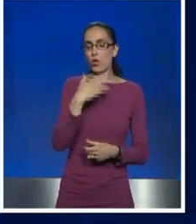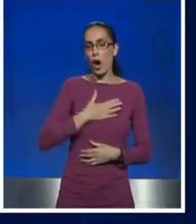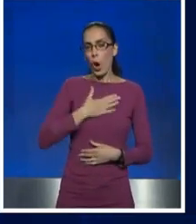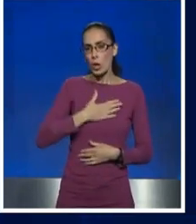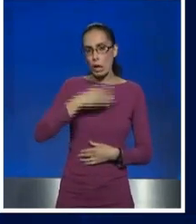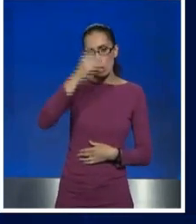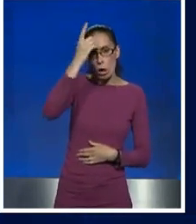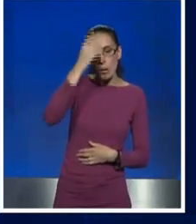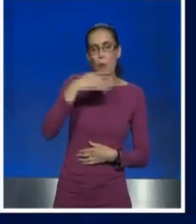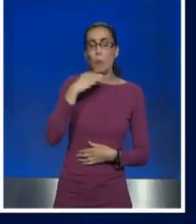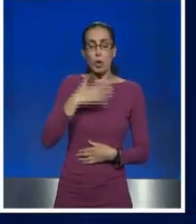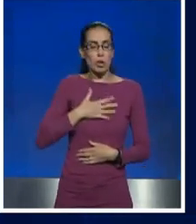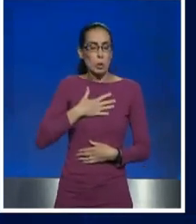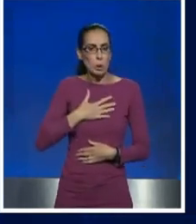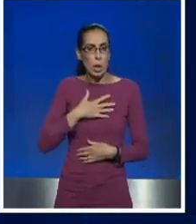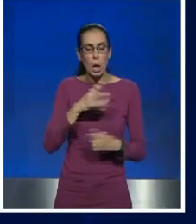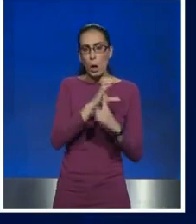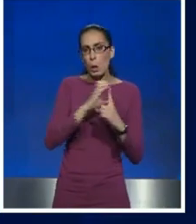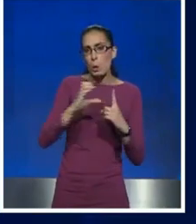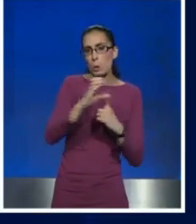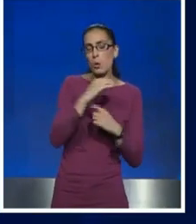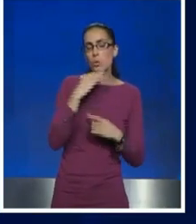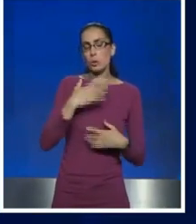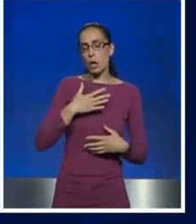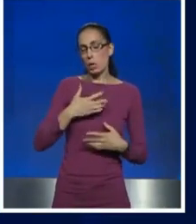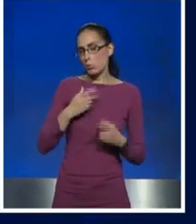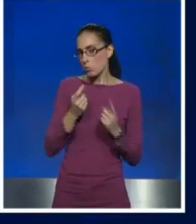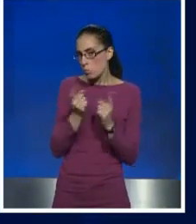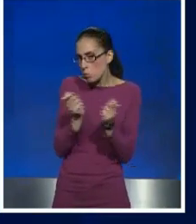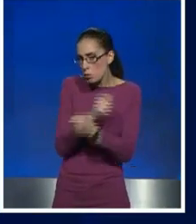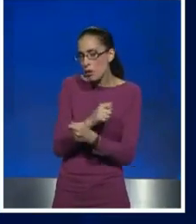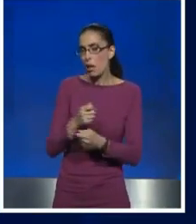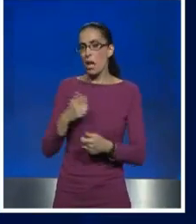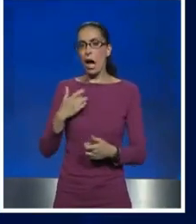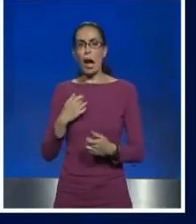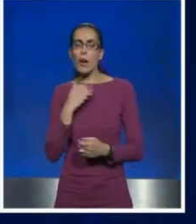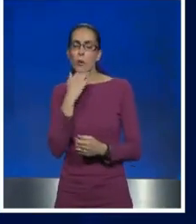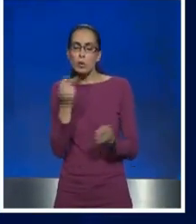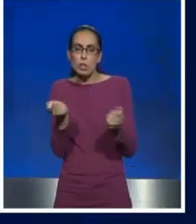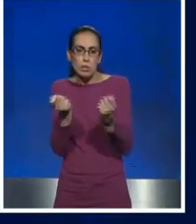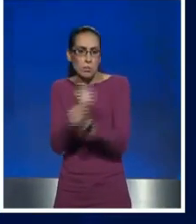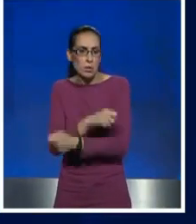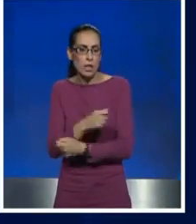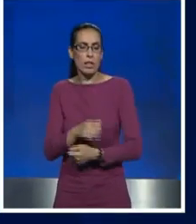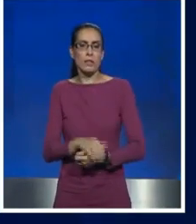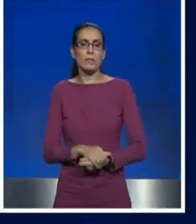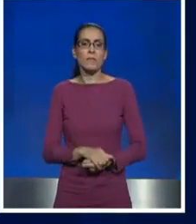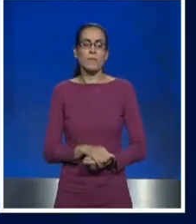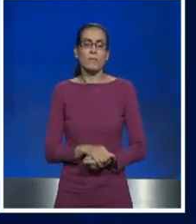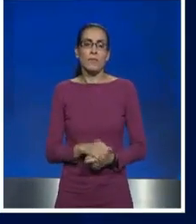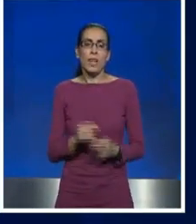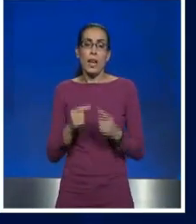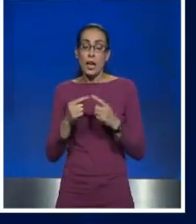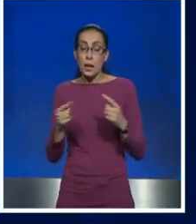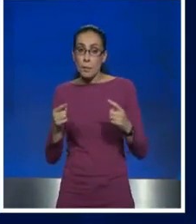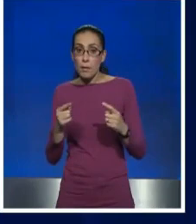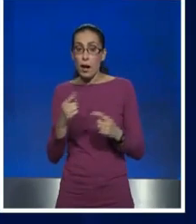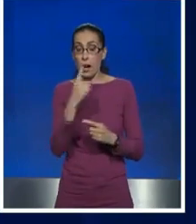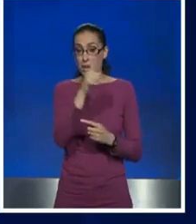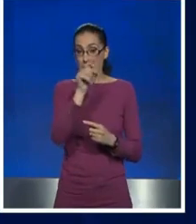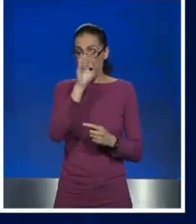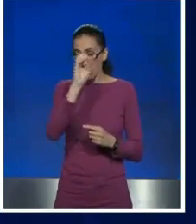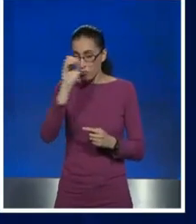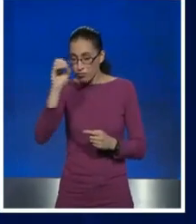ma jinbidlux, il-kultura tal-pajjiż ma jinbidlux, l-istil ta' ħajja li jgawdu ma tinbidilx. Imma l-mijiet